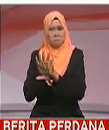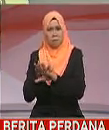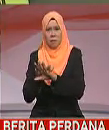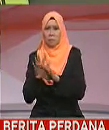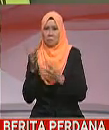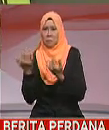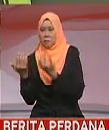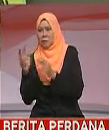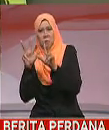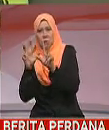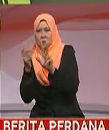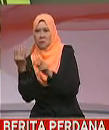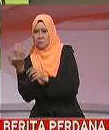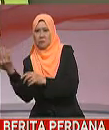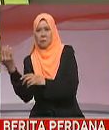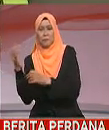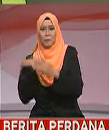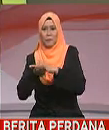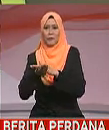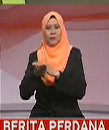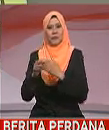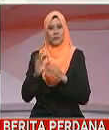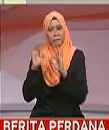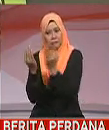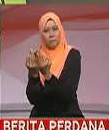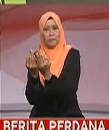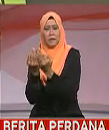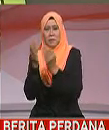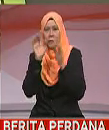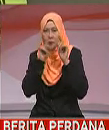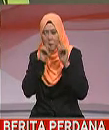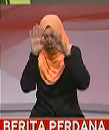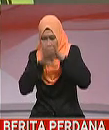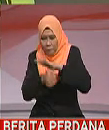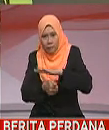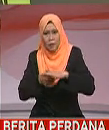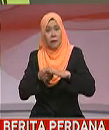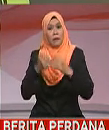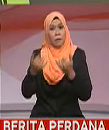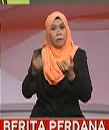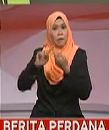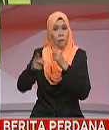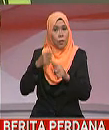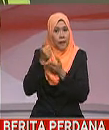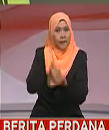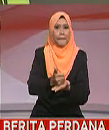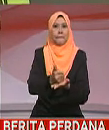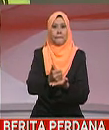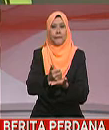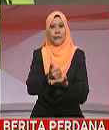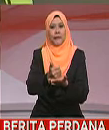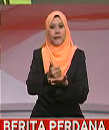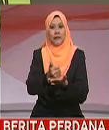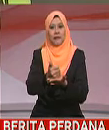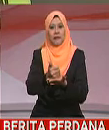orang. Itu tara lain orang buat arah, tara family ya. Itu kawan tolong lah. Itu kawan siapa?